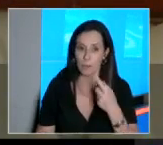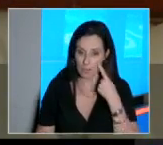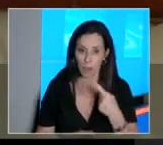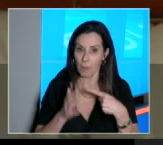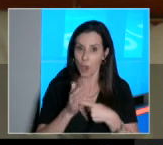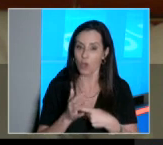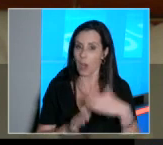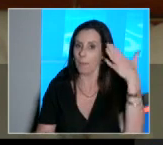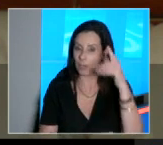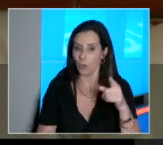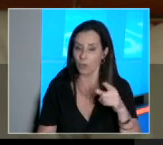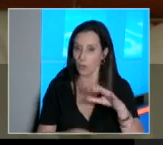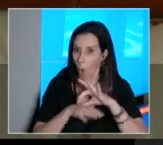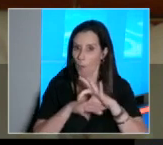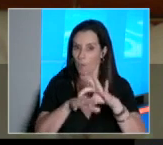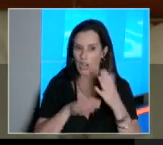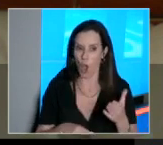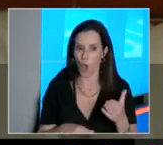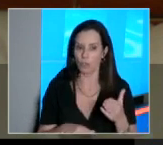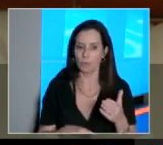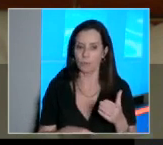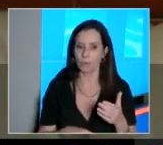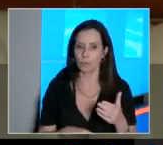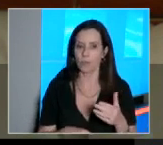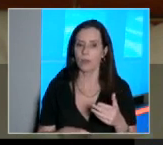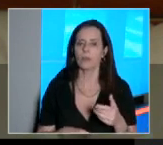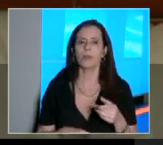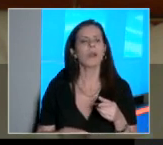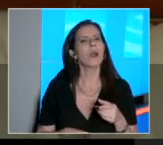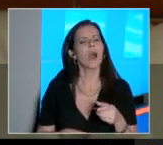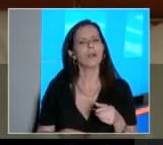נסתכלים למשל על המדינות המובילות בעולם המפותח,